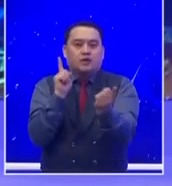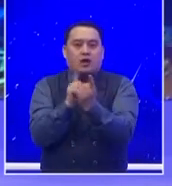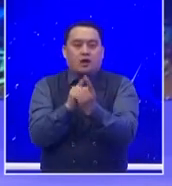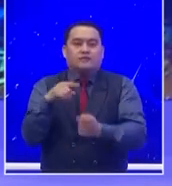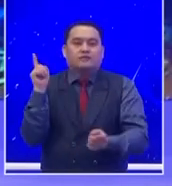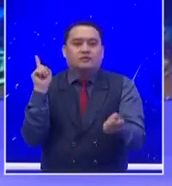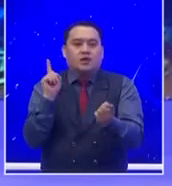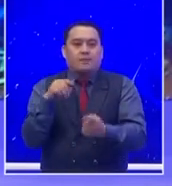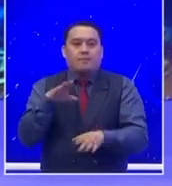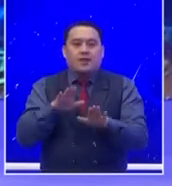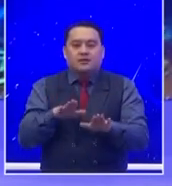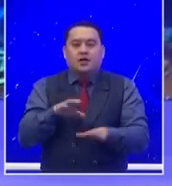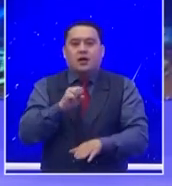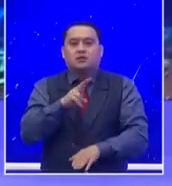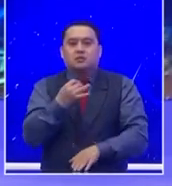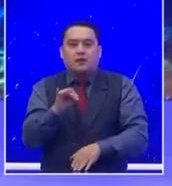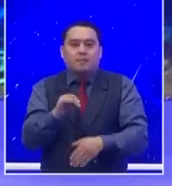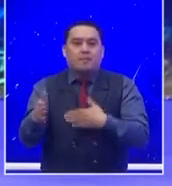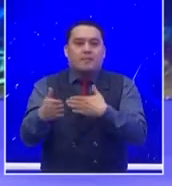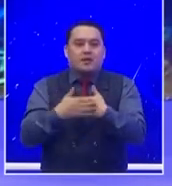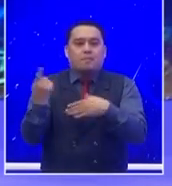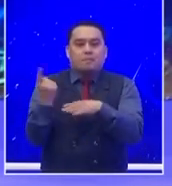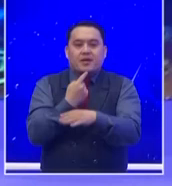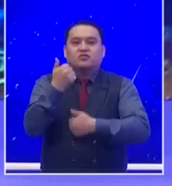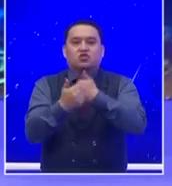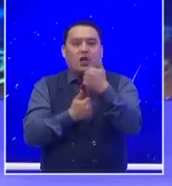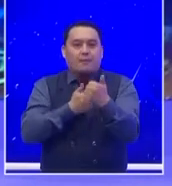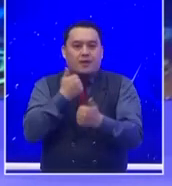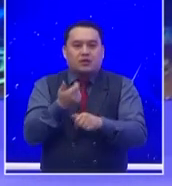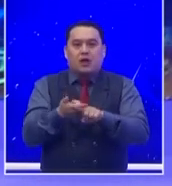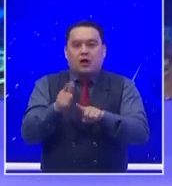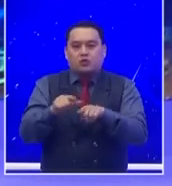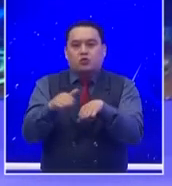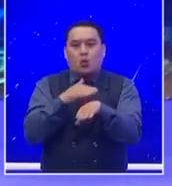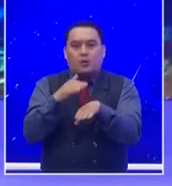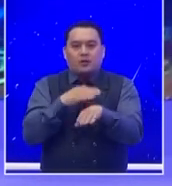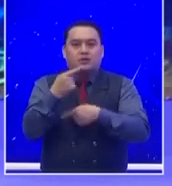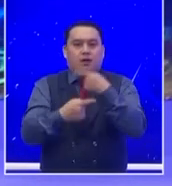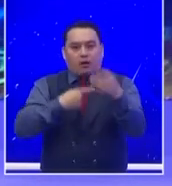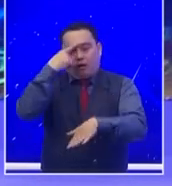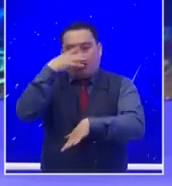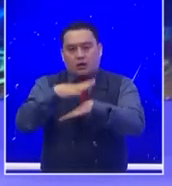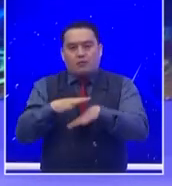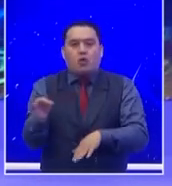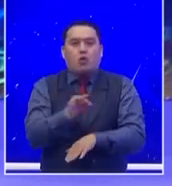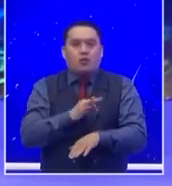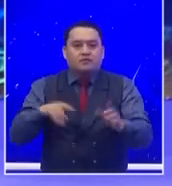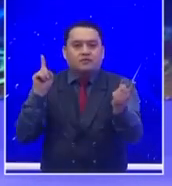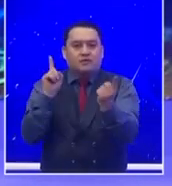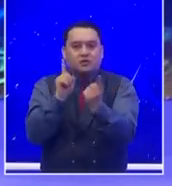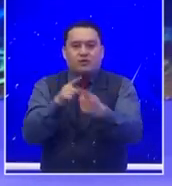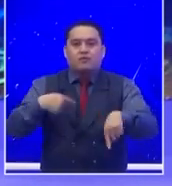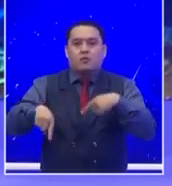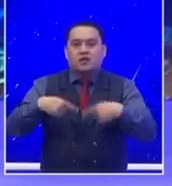актау встретиться с местным к спим в преддверии первого матча чемпионата по доброй традиции аким алматинской области аман дык баталов